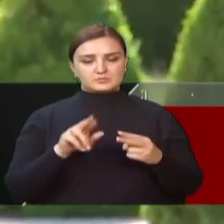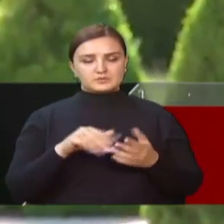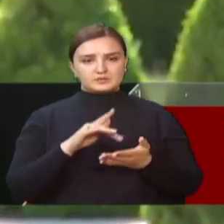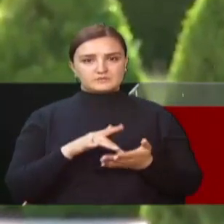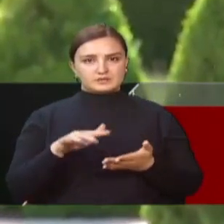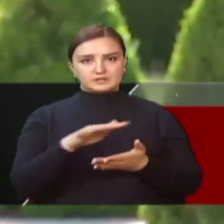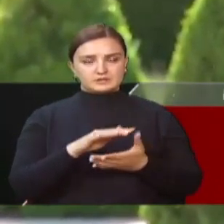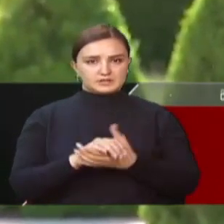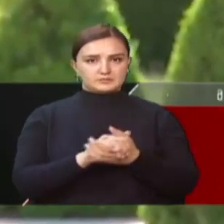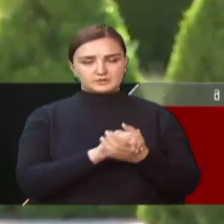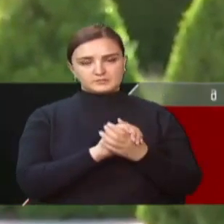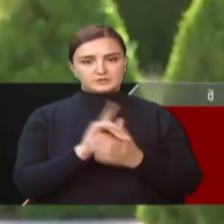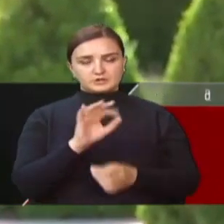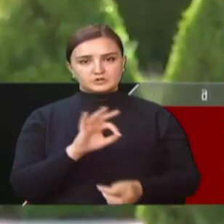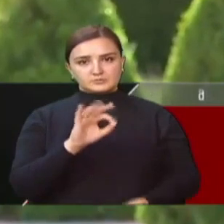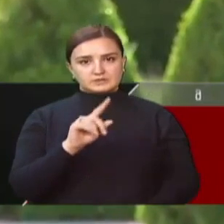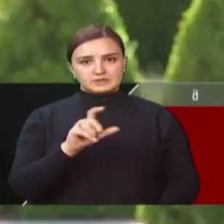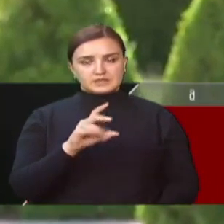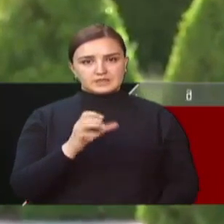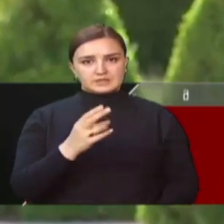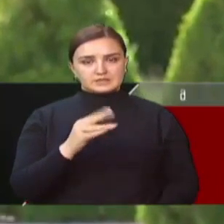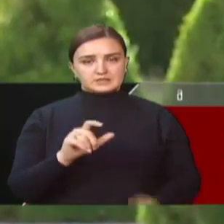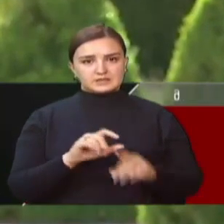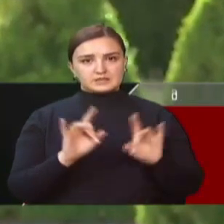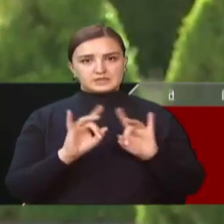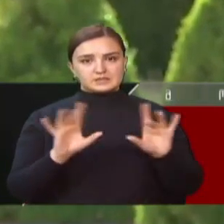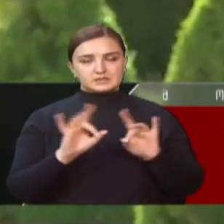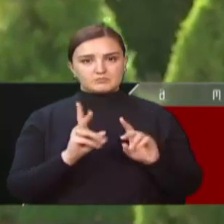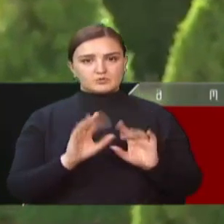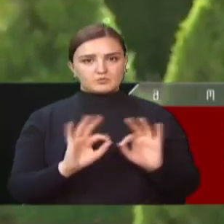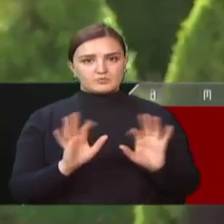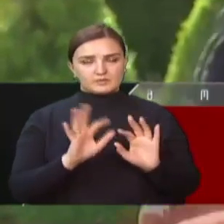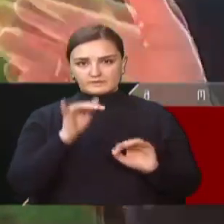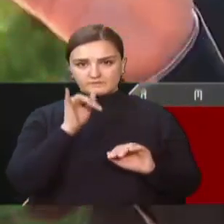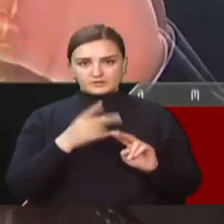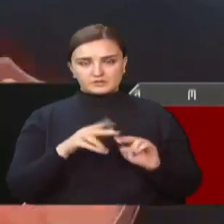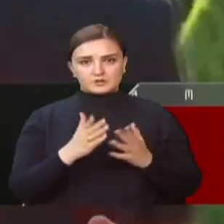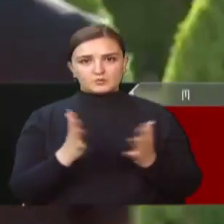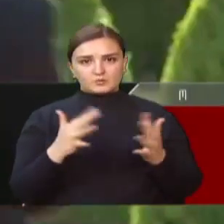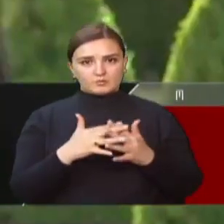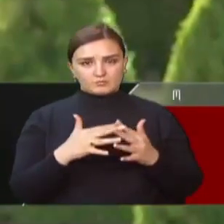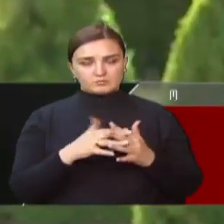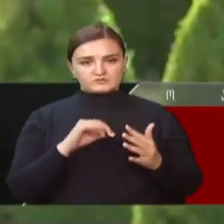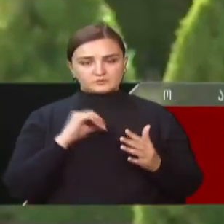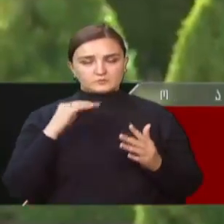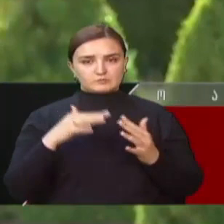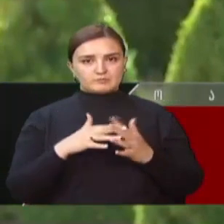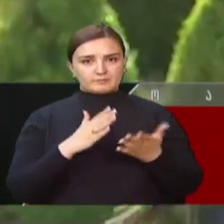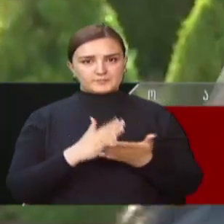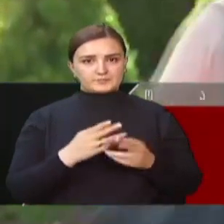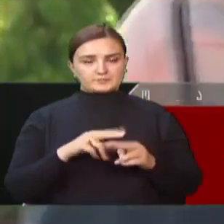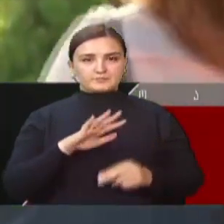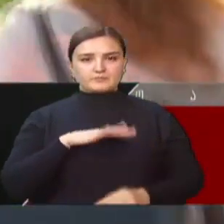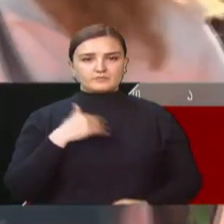gamtlianeba. Ra chiqeba Zelenskis ganzkhadebas me amaze komentars ver gavaketeb. Es kveqana omshia, titunats omshi aris da me ar minda